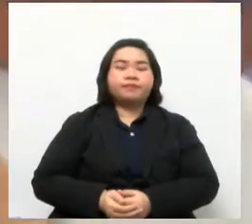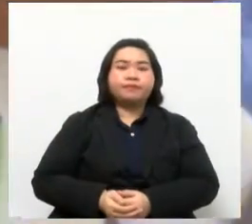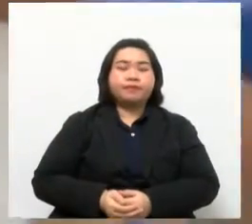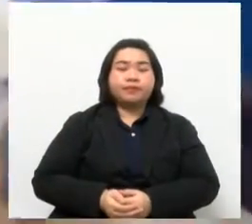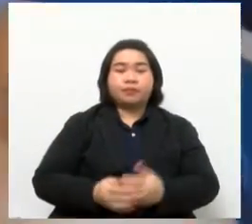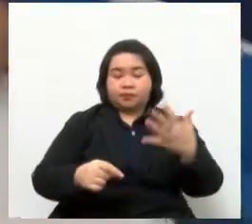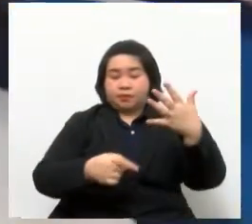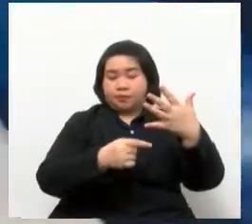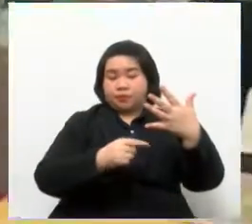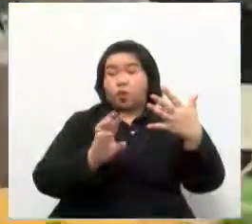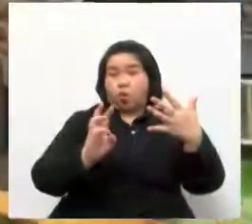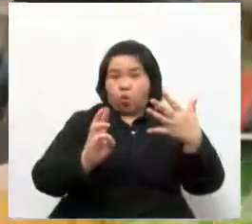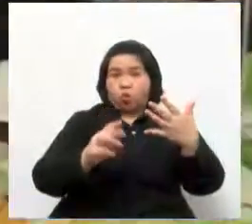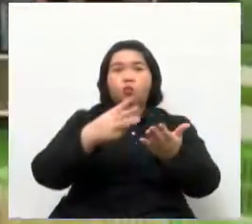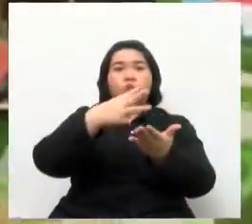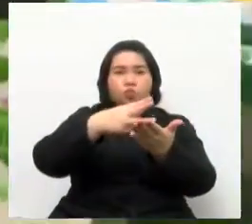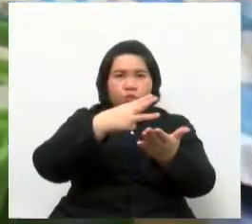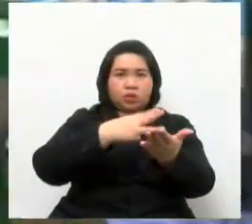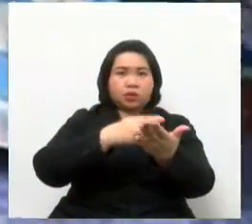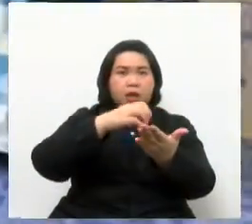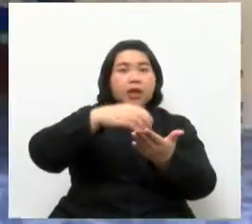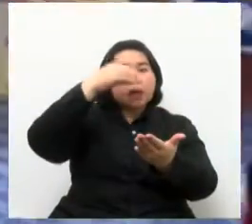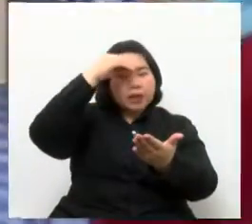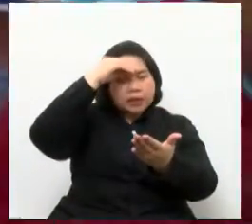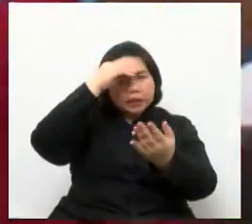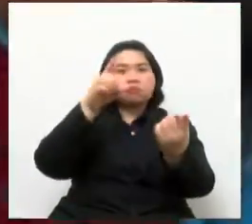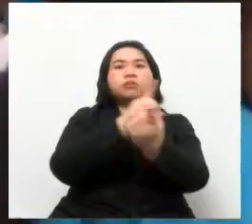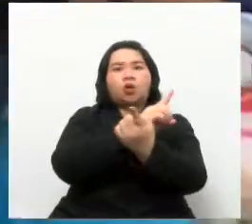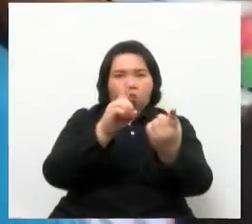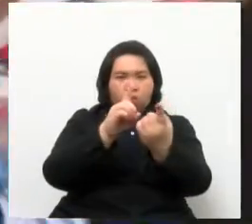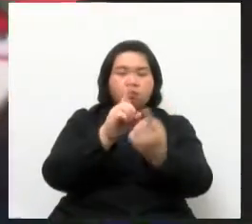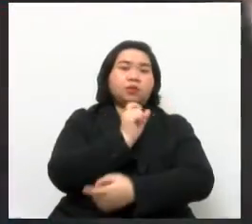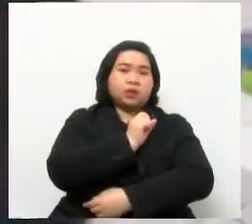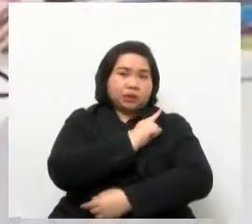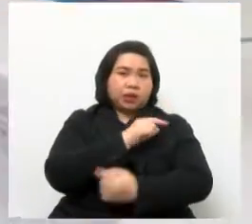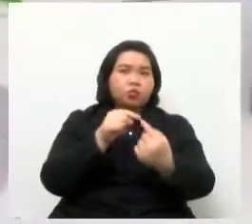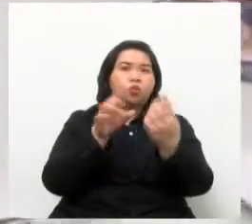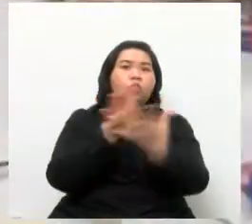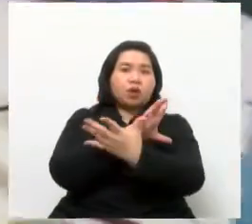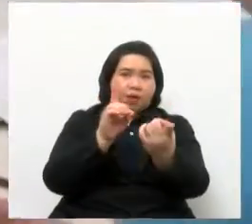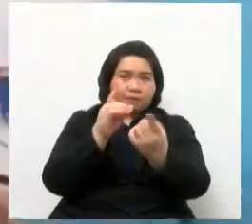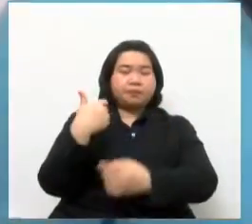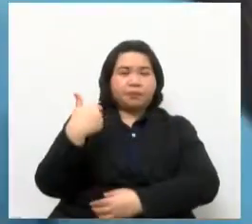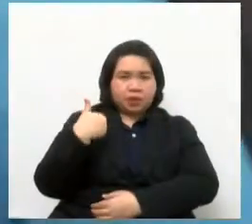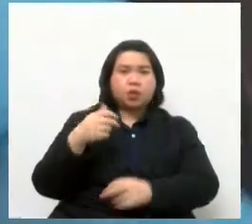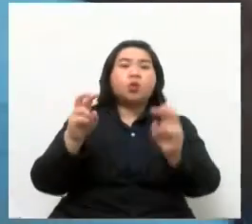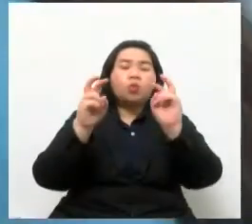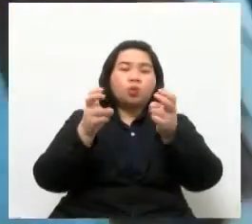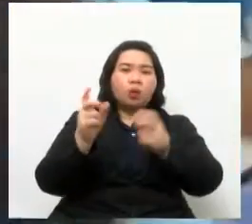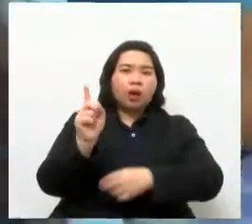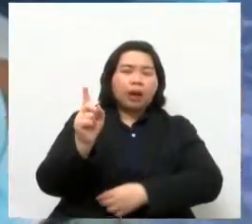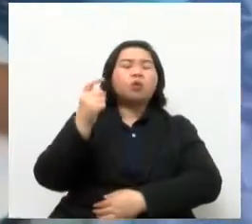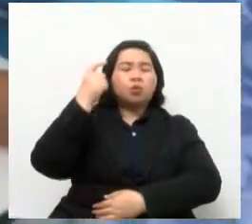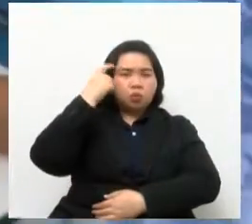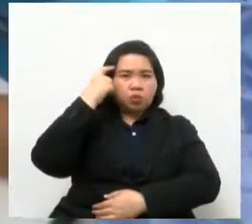6. กลุ่มสาระการเรียนรู้วิชาสังคมศึกษาศาสนาและวัฒนธรรมเรื่องรู้